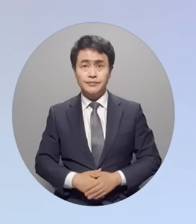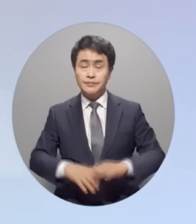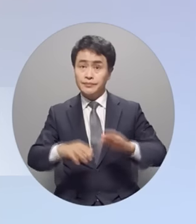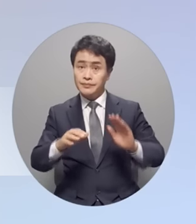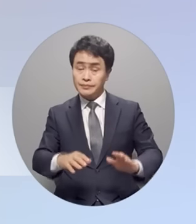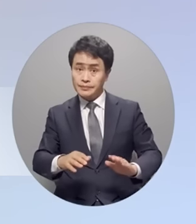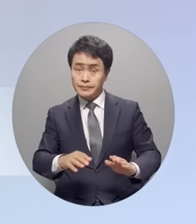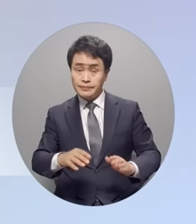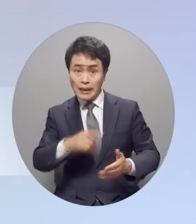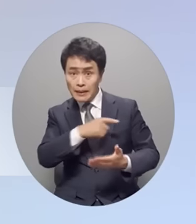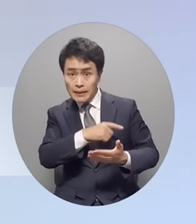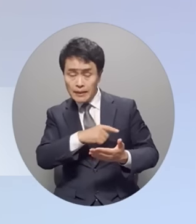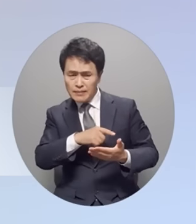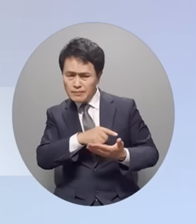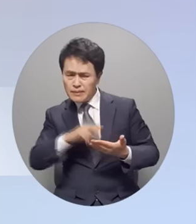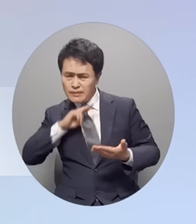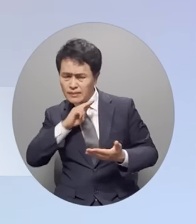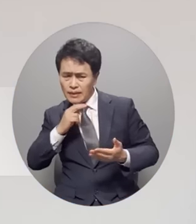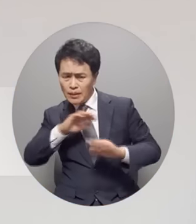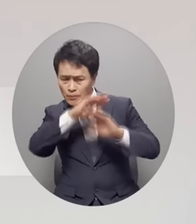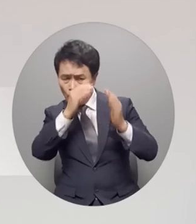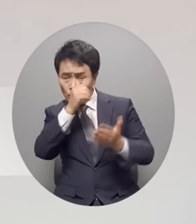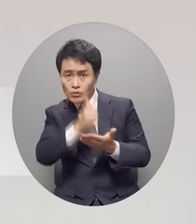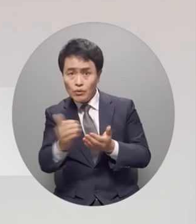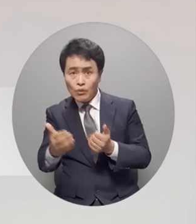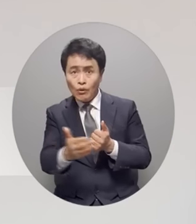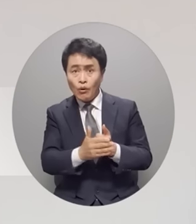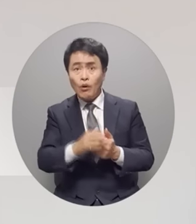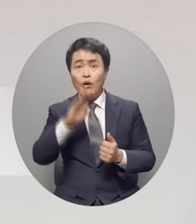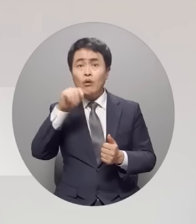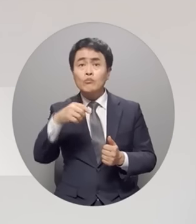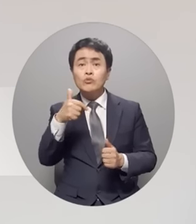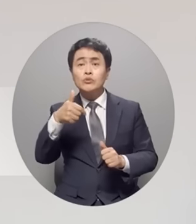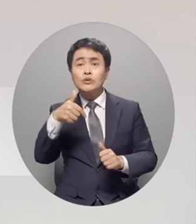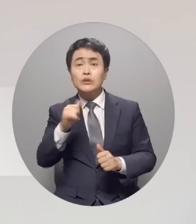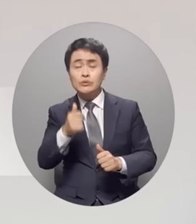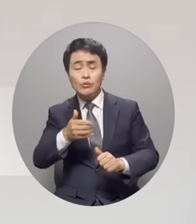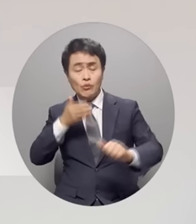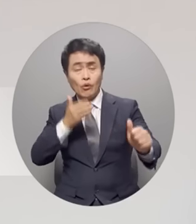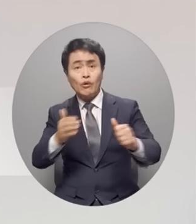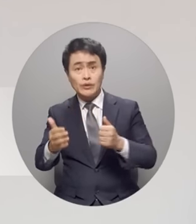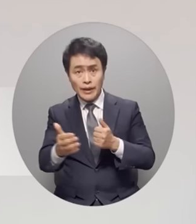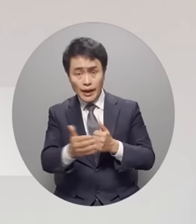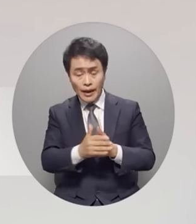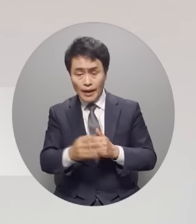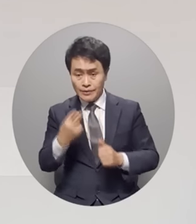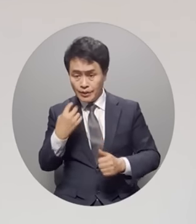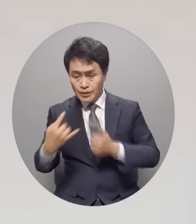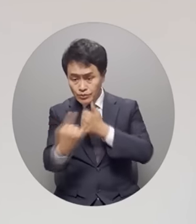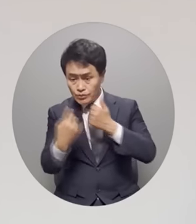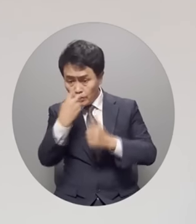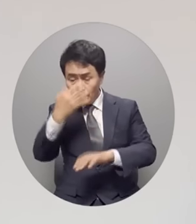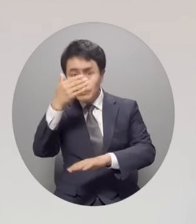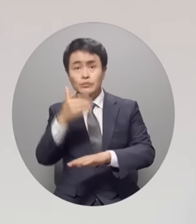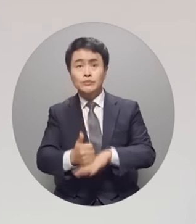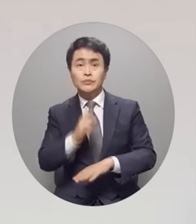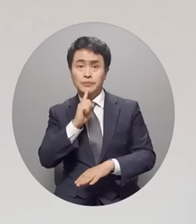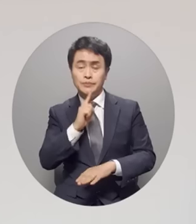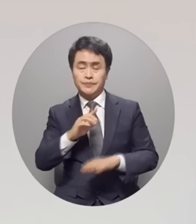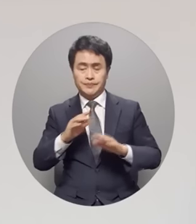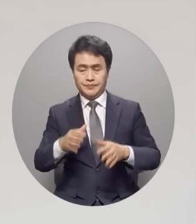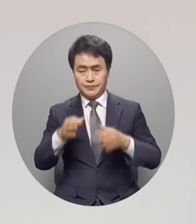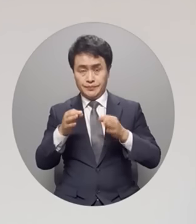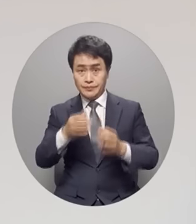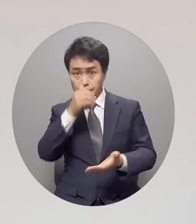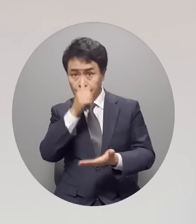피의자 김건희 여사의 모든 혐의에 대해 불기소 처분을 권고한다 수사심의 위원회의 결론입니다 김여사